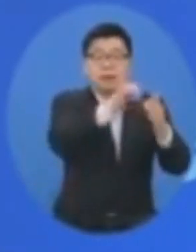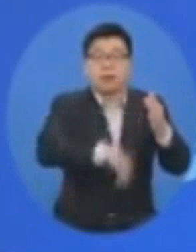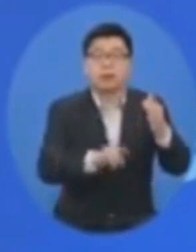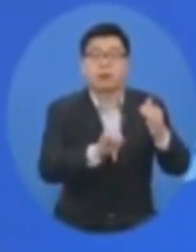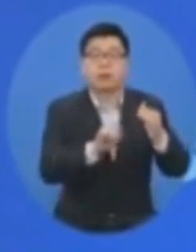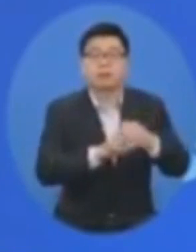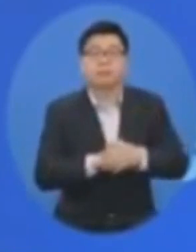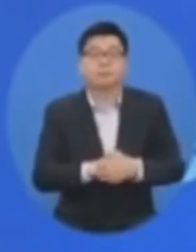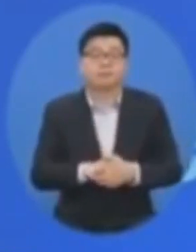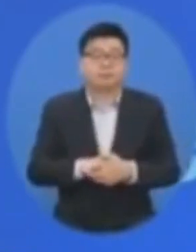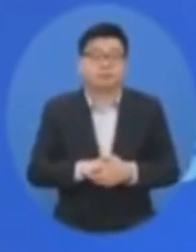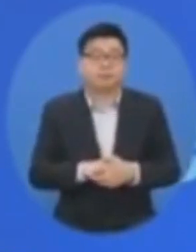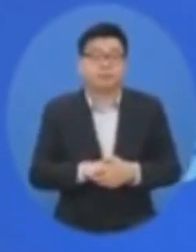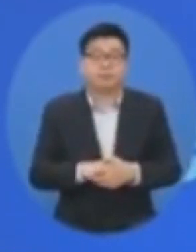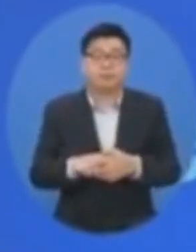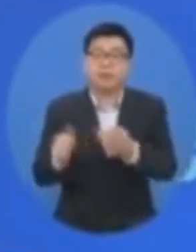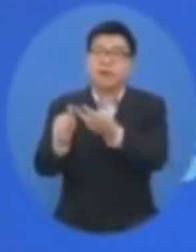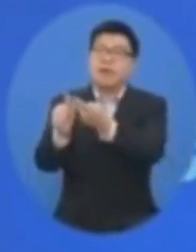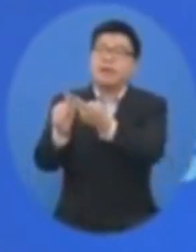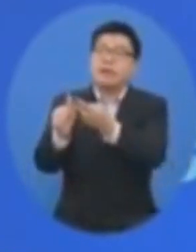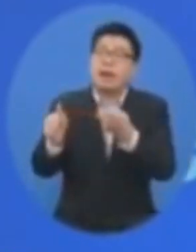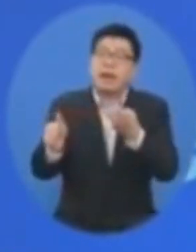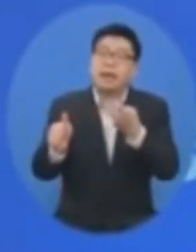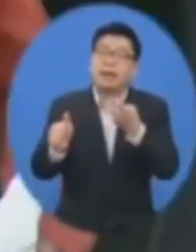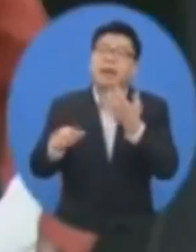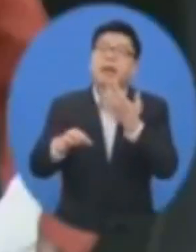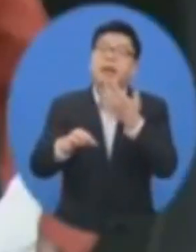썼습니다. 탄핵을 하게 되면